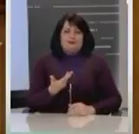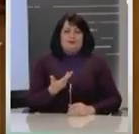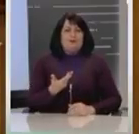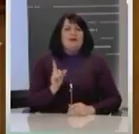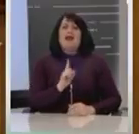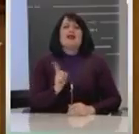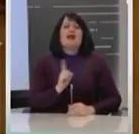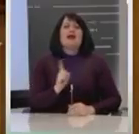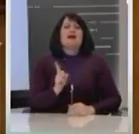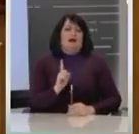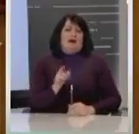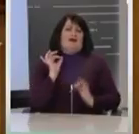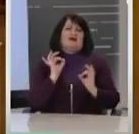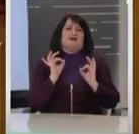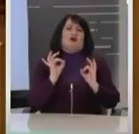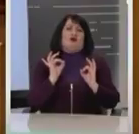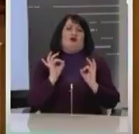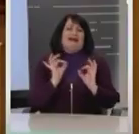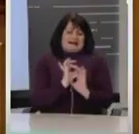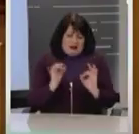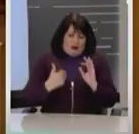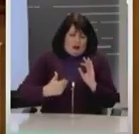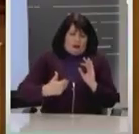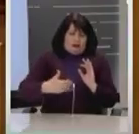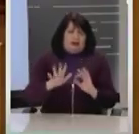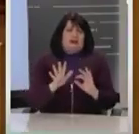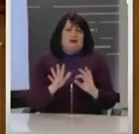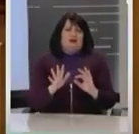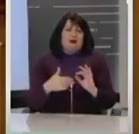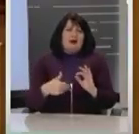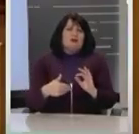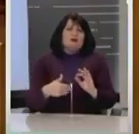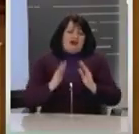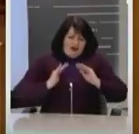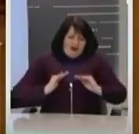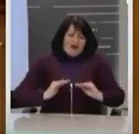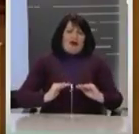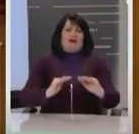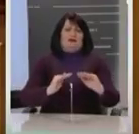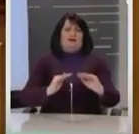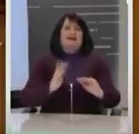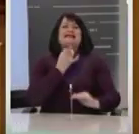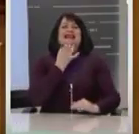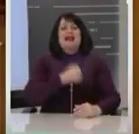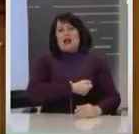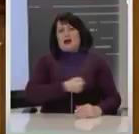φυσική νομοτέλεια η συνέχιση και η διαιώνιση της σκληρής